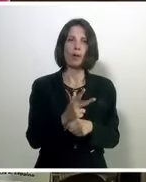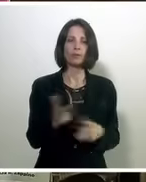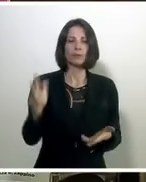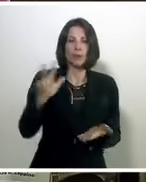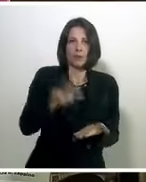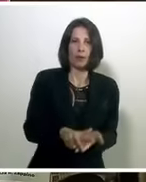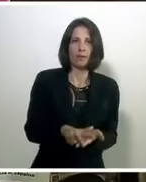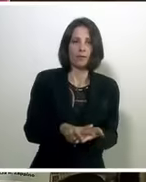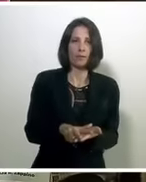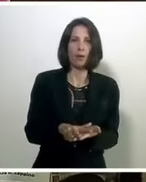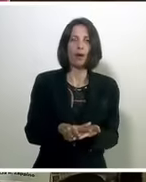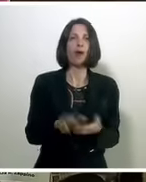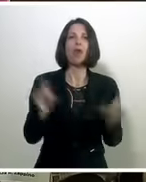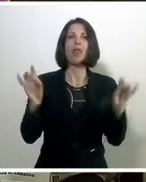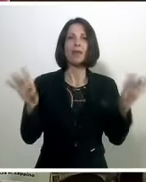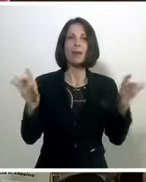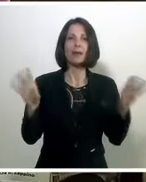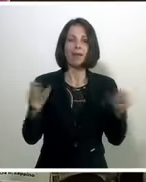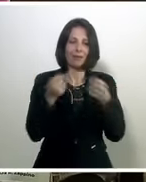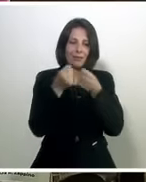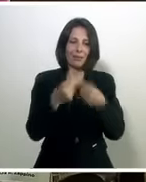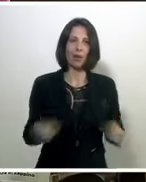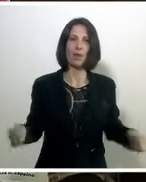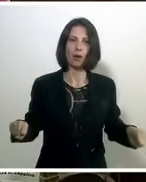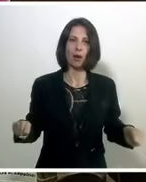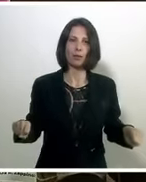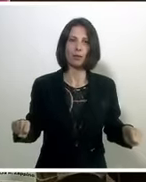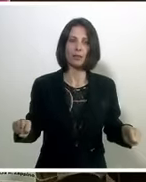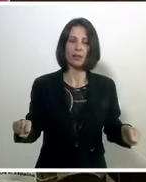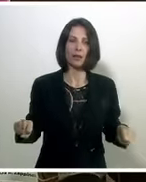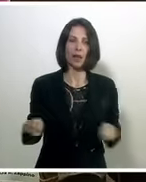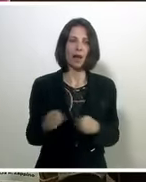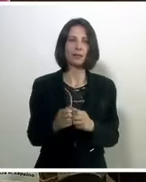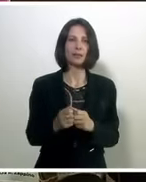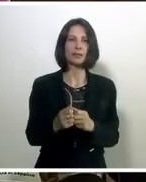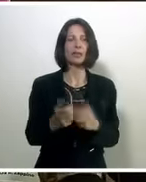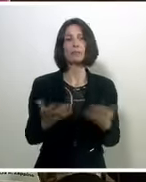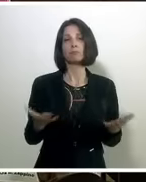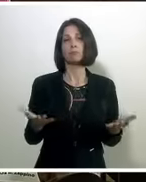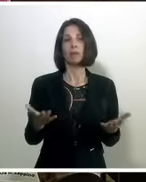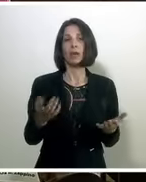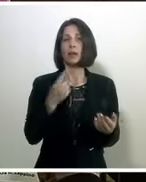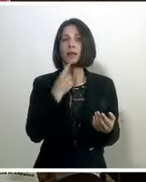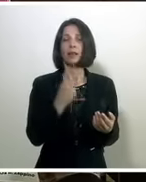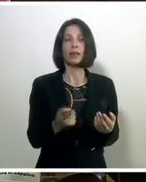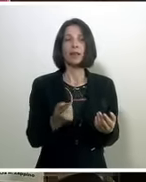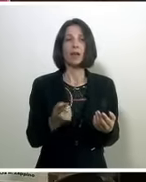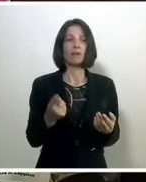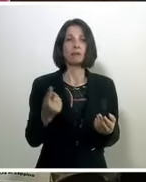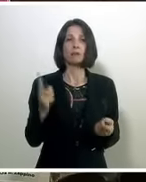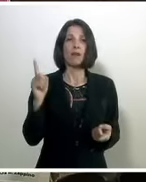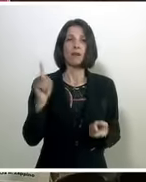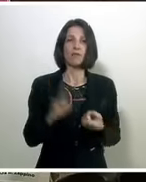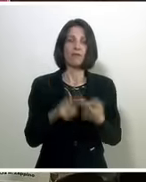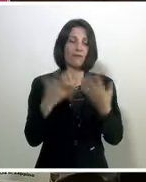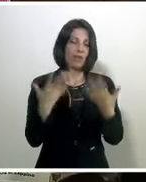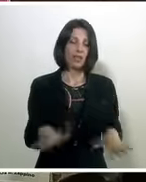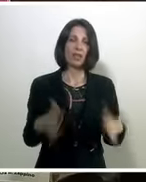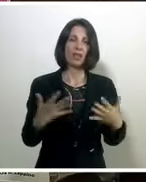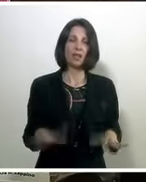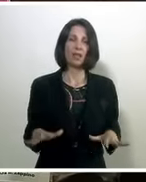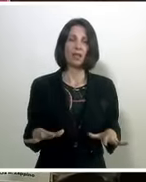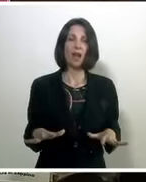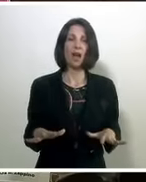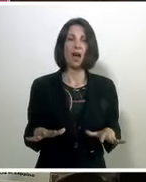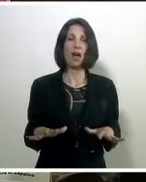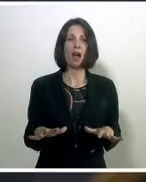pluralismo dichiarata ormai esaurita la spinta propulsiva della rivoluzione d'ottobre certo mancò una rottura totale con il